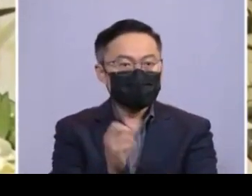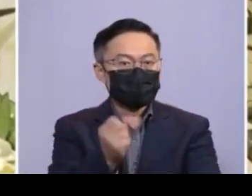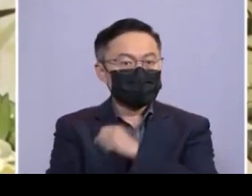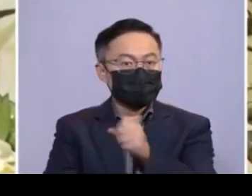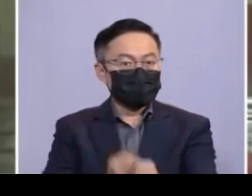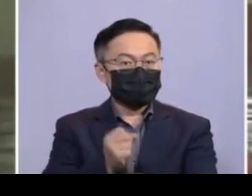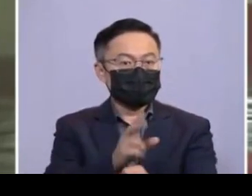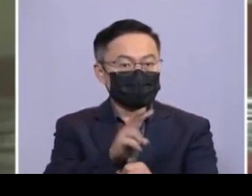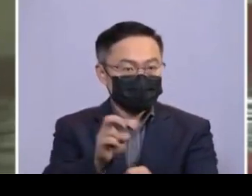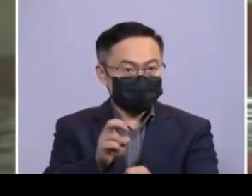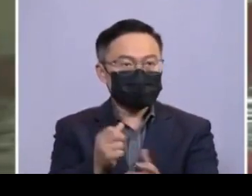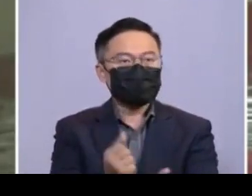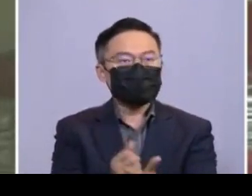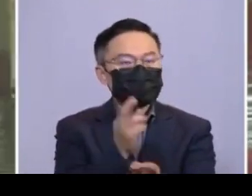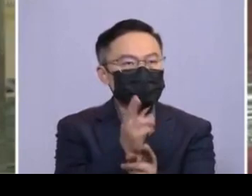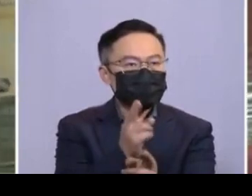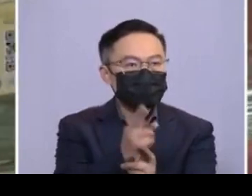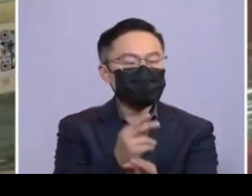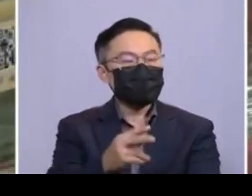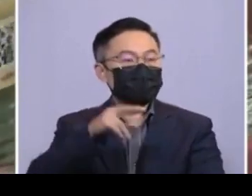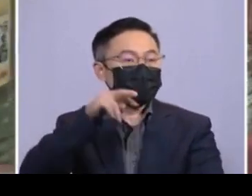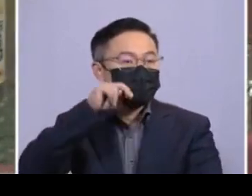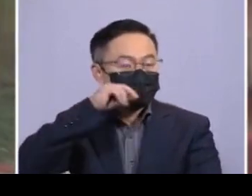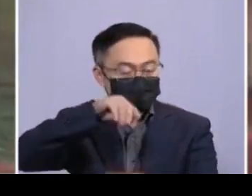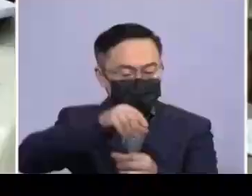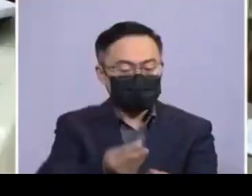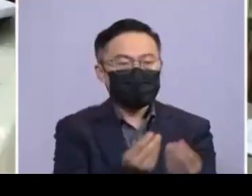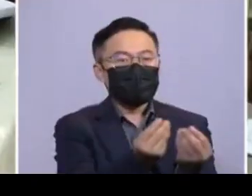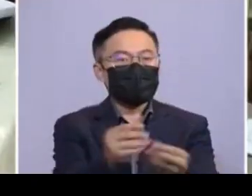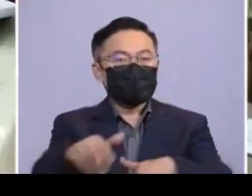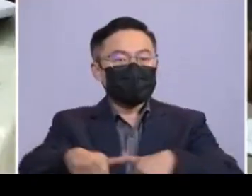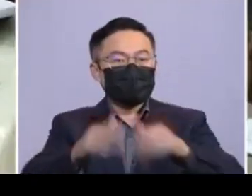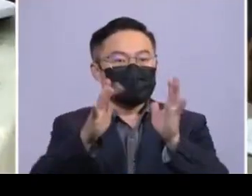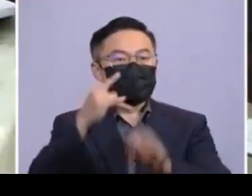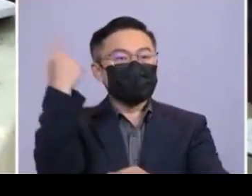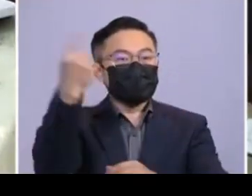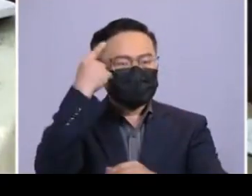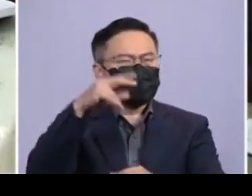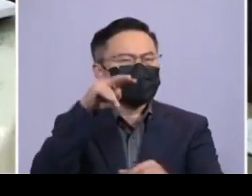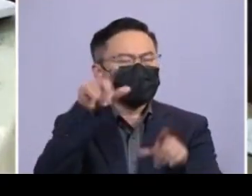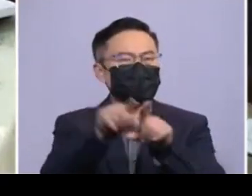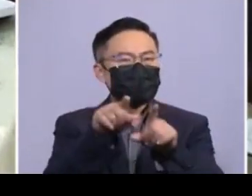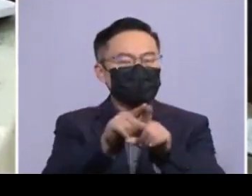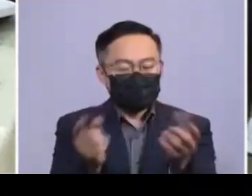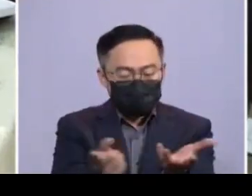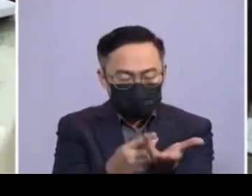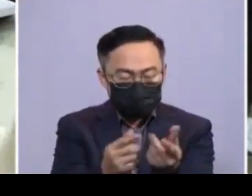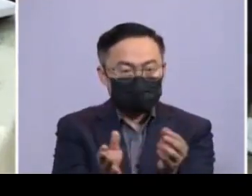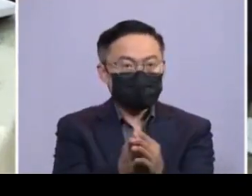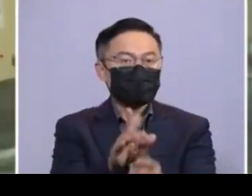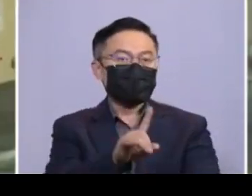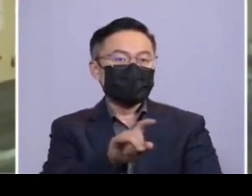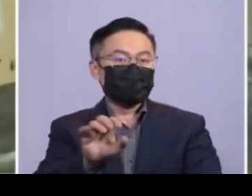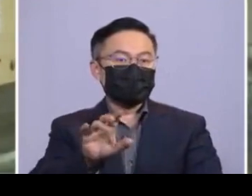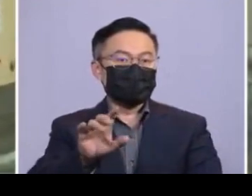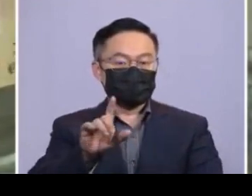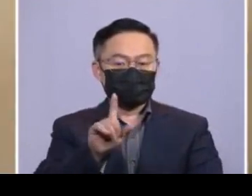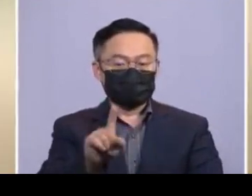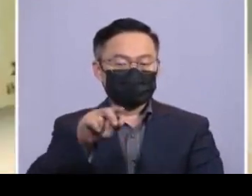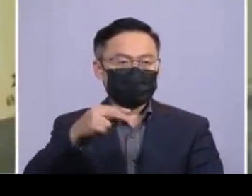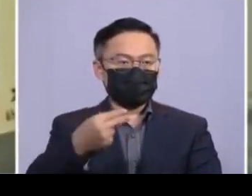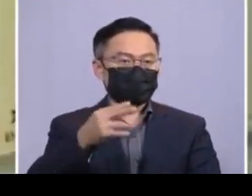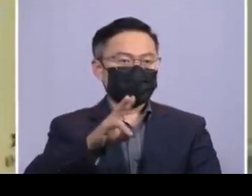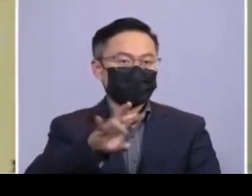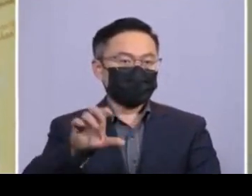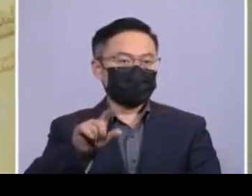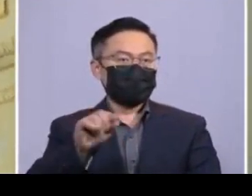วิธีนี้ขึ้นมาเมื่อปีที่แล้วเพื่อนำมาจากใจให้กับชาวเชียงใหม่และนักท่องเที่ยวจำนวน10720 6ขวดตั้งแต่วัน